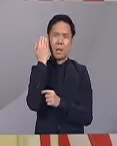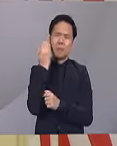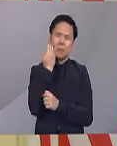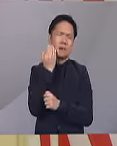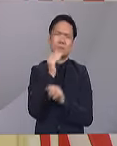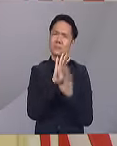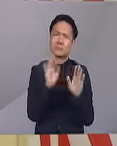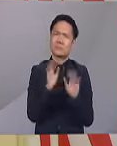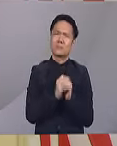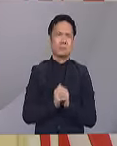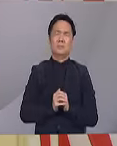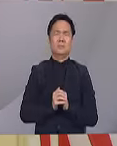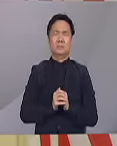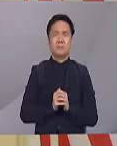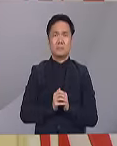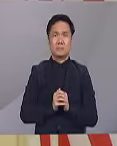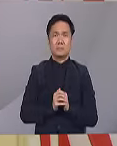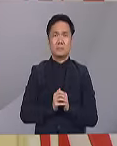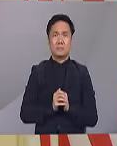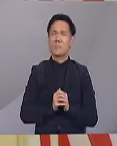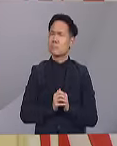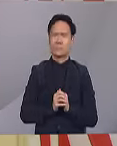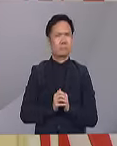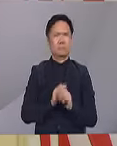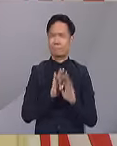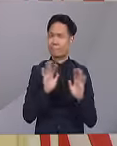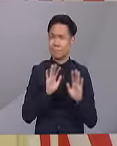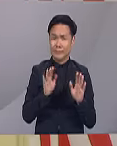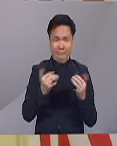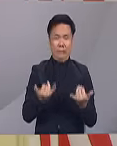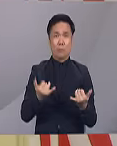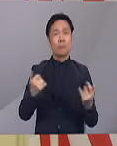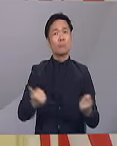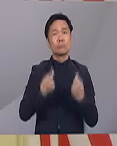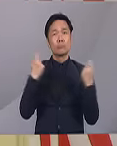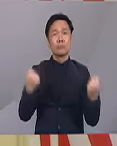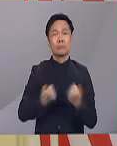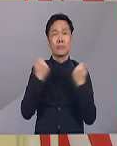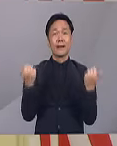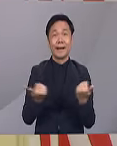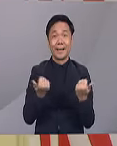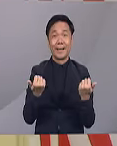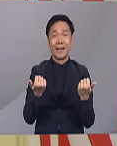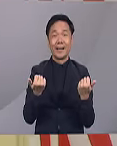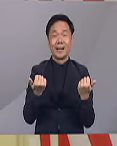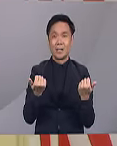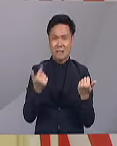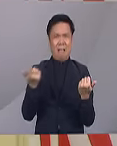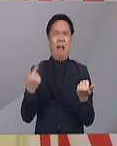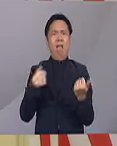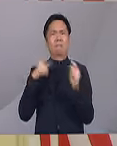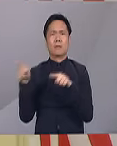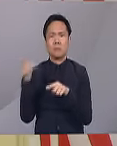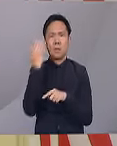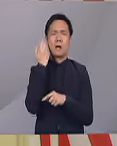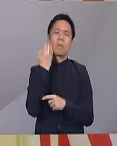untuk dihadapkan ke mahkamah dan sebagainya. Saya rasa tak perlu hari raya berakhir dengan perkara-perkara seperti itu.